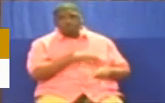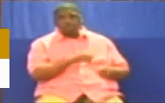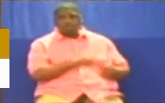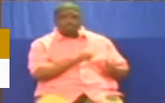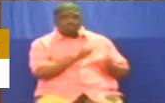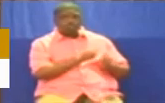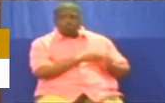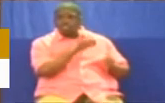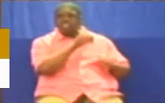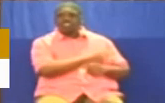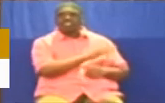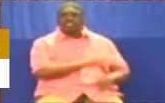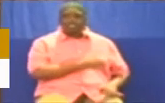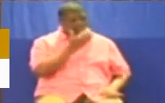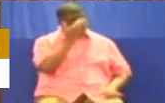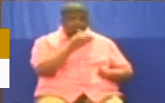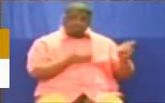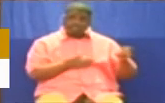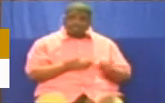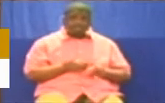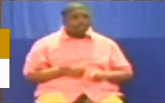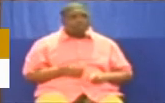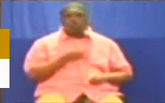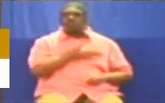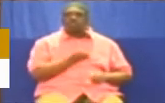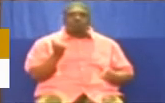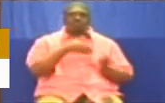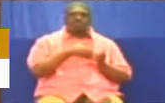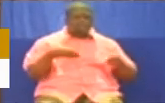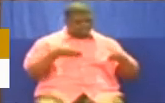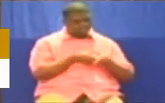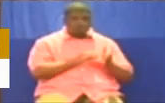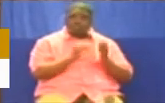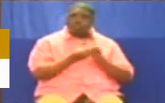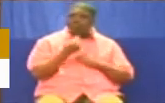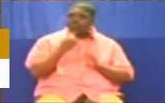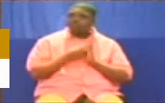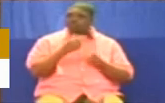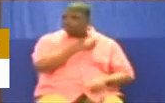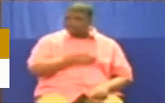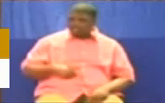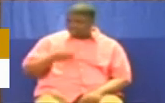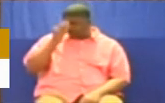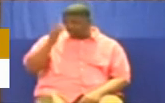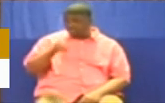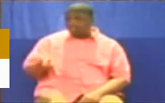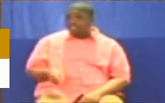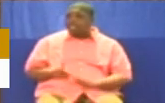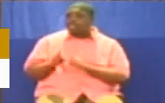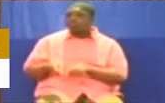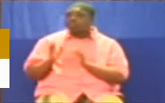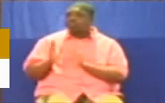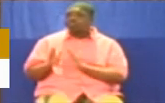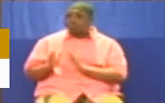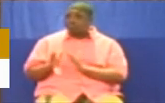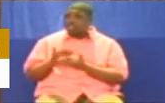inajulikana kwamba mawaziri wanakwenda kwenye kao gani. Ikiwa ni ngazi ya marais inajulikana, na iko hivyo hata kwenye African